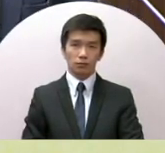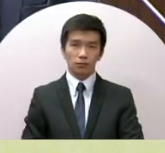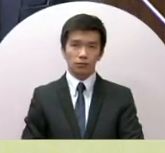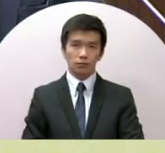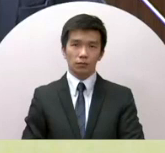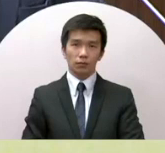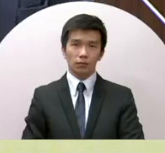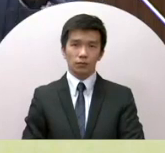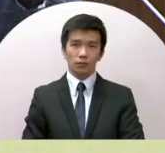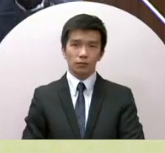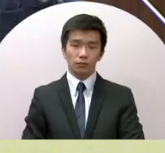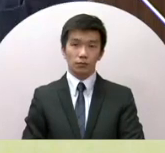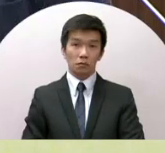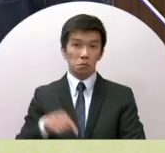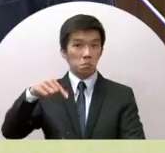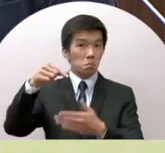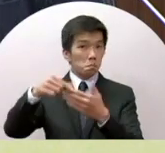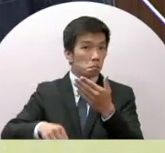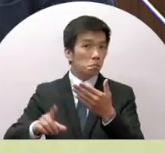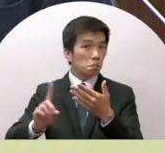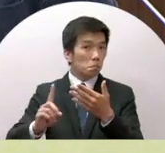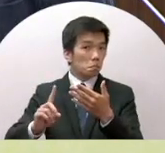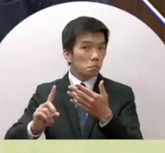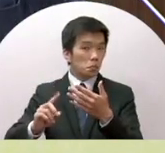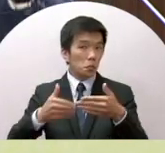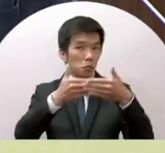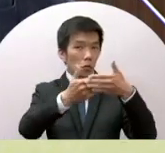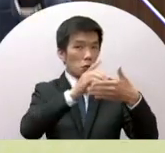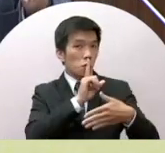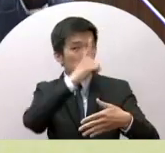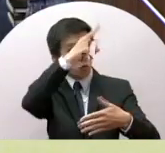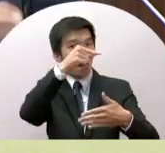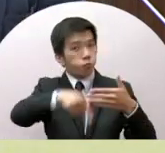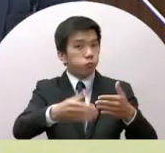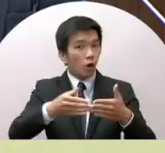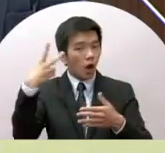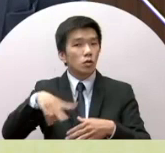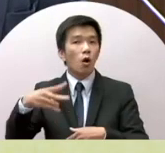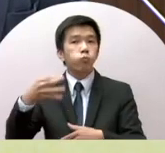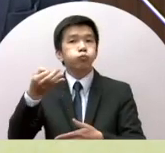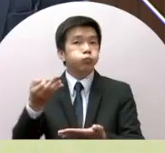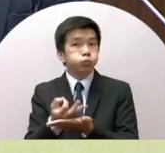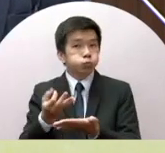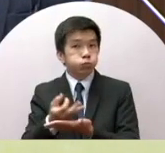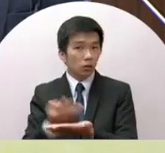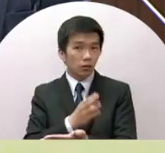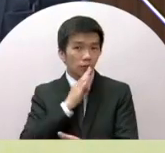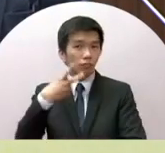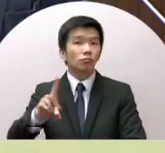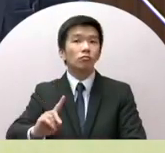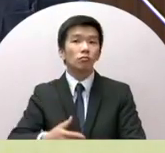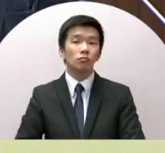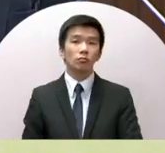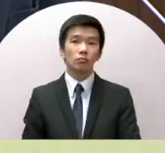全民是没有办法接受的。 那这个条件是说一中原则还是什么样，还是说要钱还是什么？ 就是刚刚委员所说的啦，